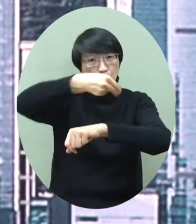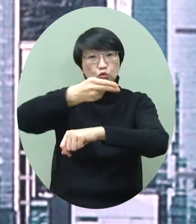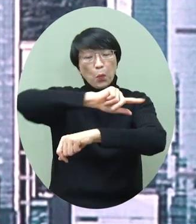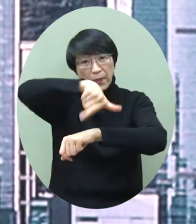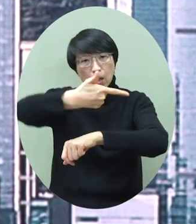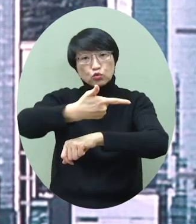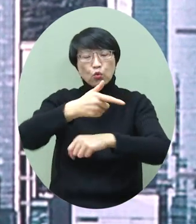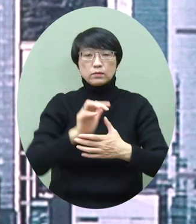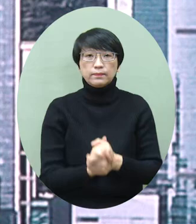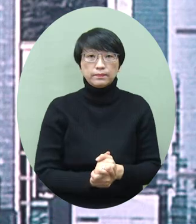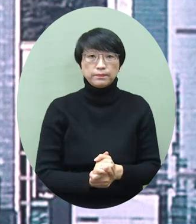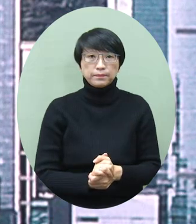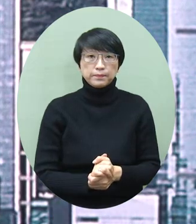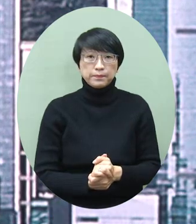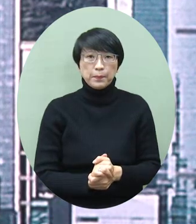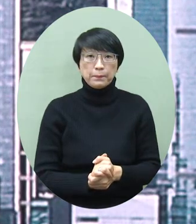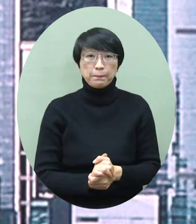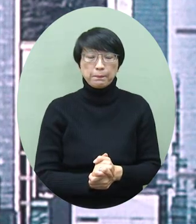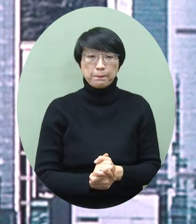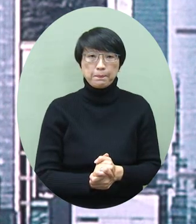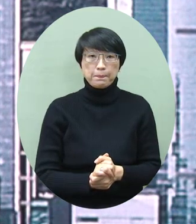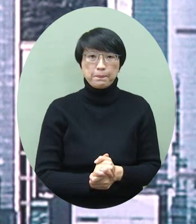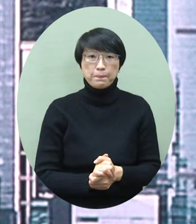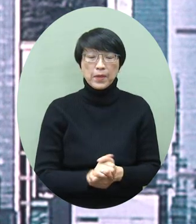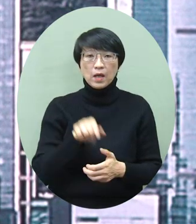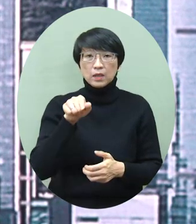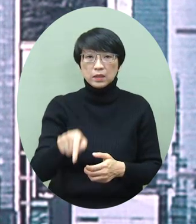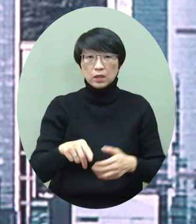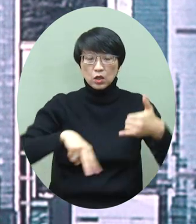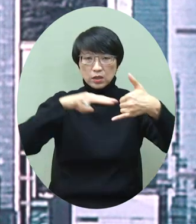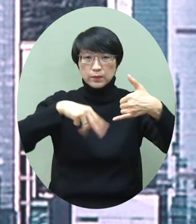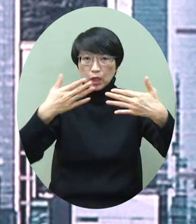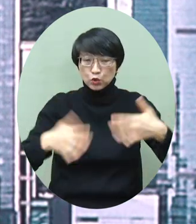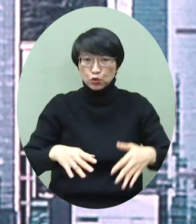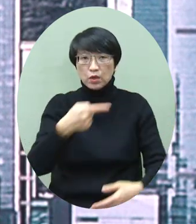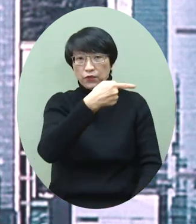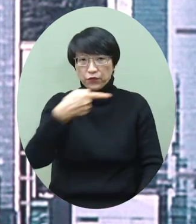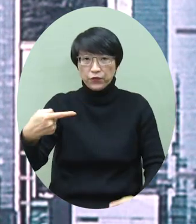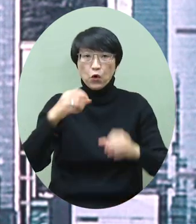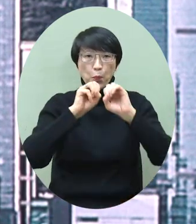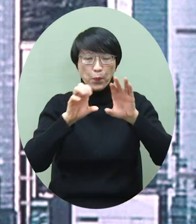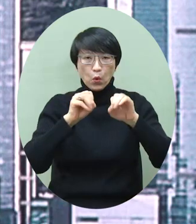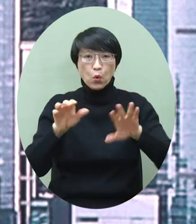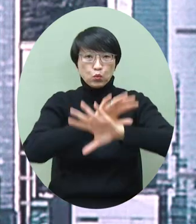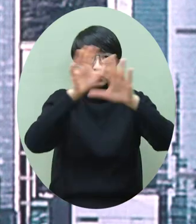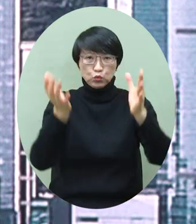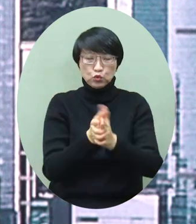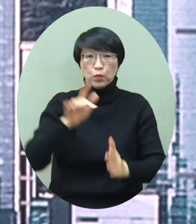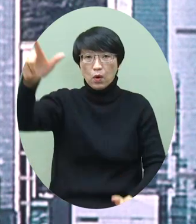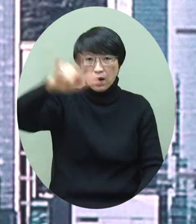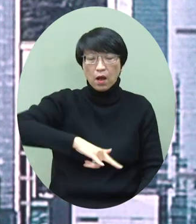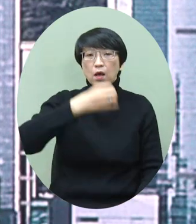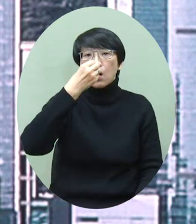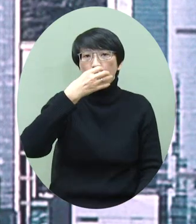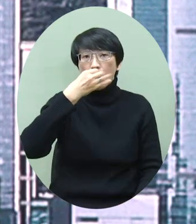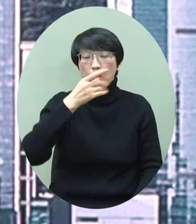樣。喺完成咗呢個嘅檢測之後係有陰性結果咧。所有到達香港